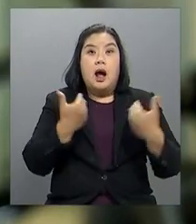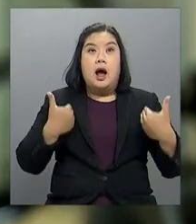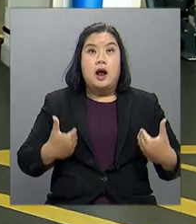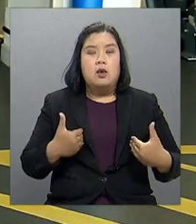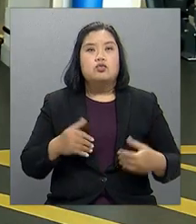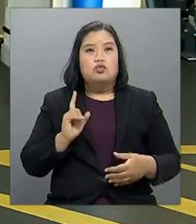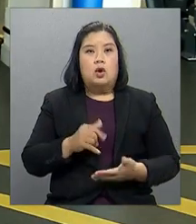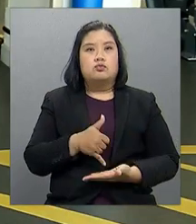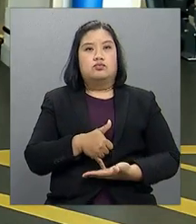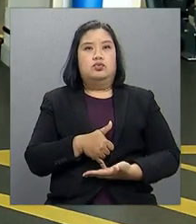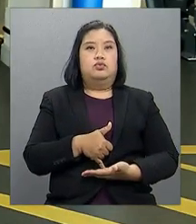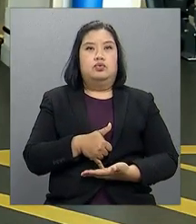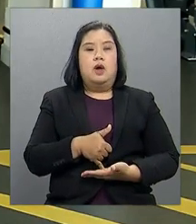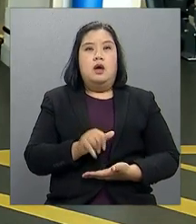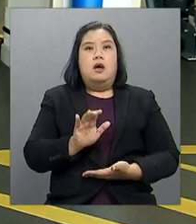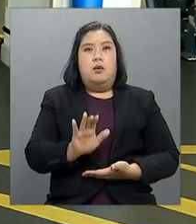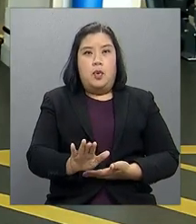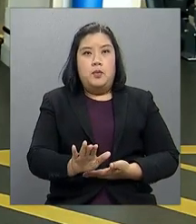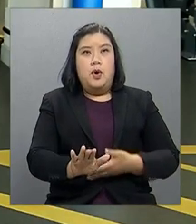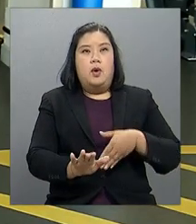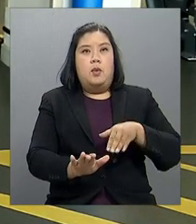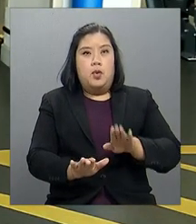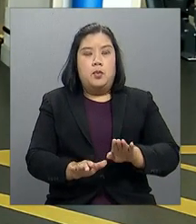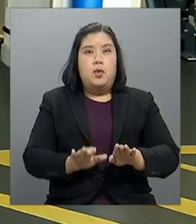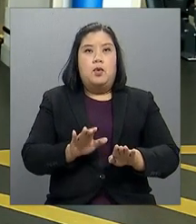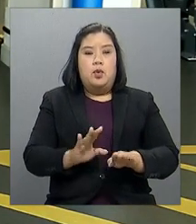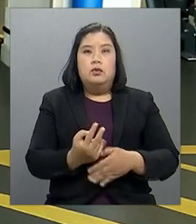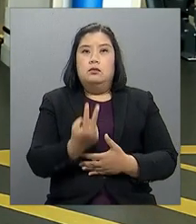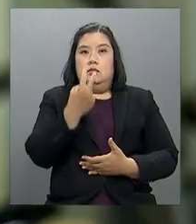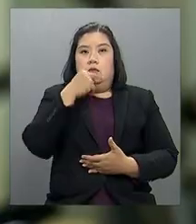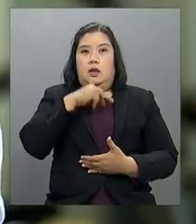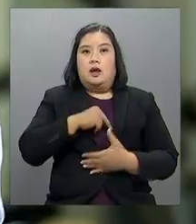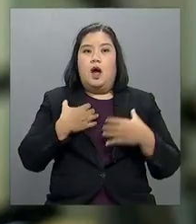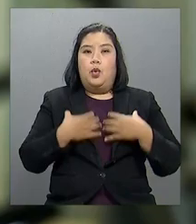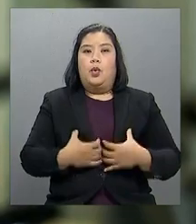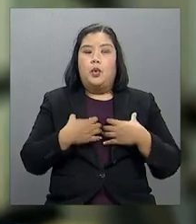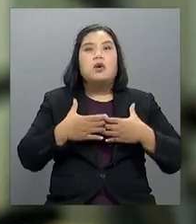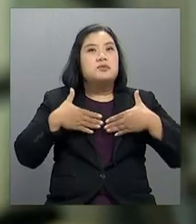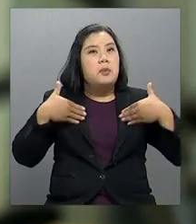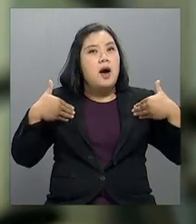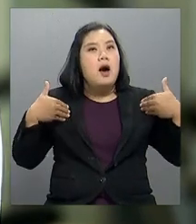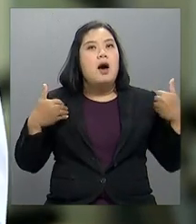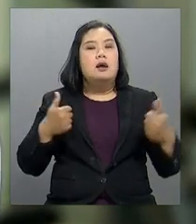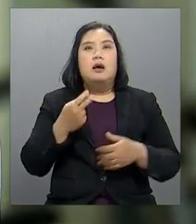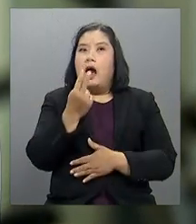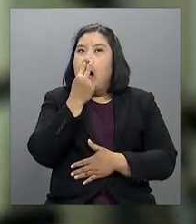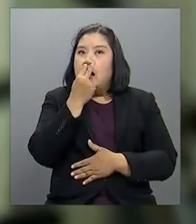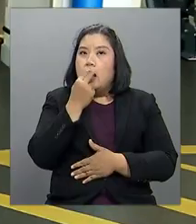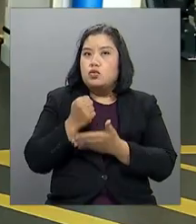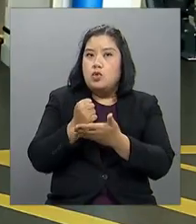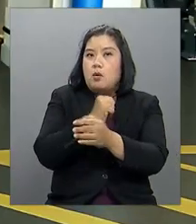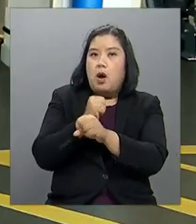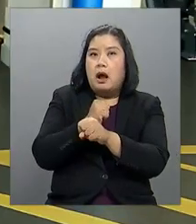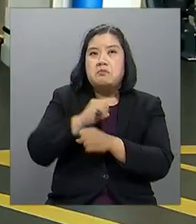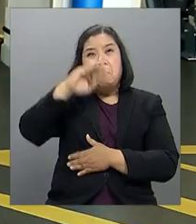งปุ๊บเนี่ยอากาศมันจะลงสู่ปอดได้ดีขึ้นนะคะการหายใจอะไรพวกนี้ค่ะจะลดภาวะแทรกซ้อนต่างๆได้ค่อนข้าง